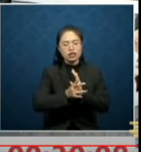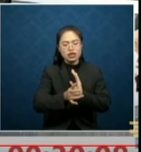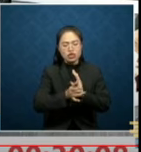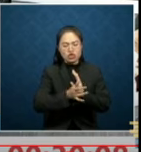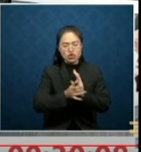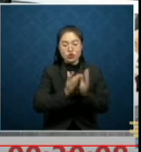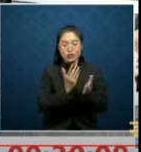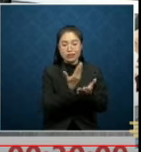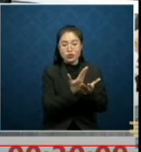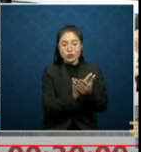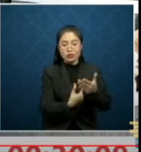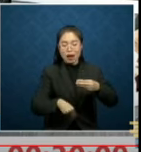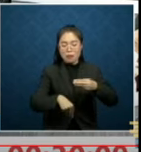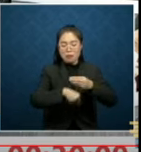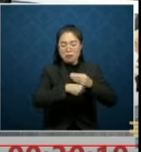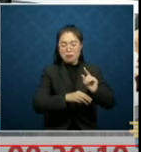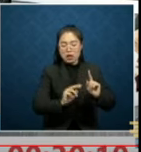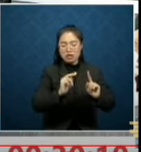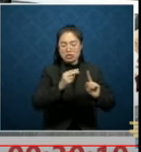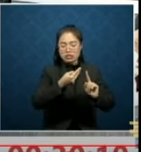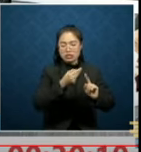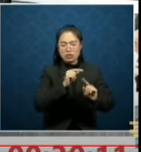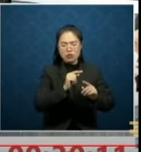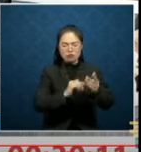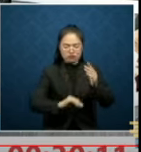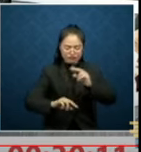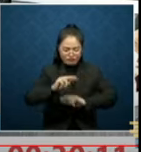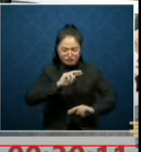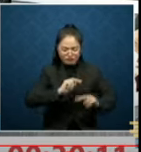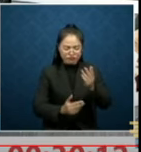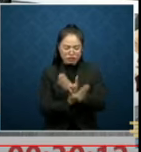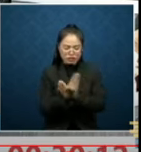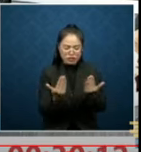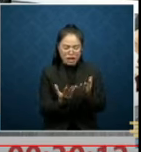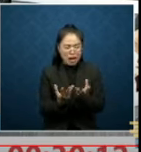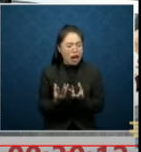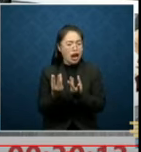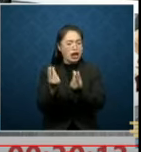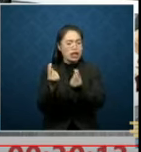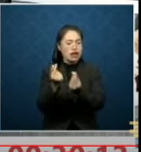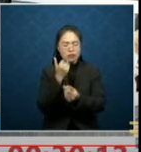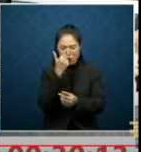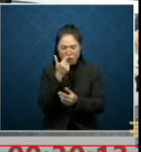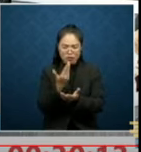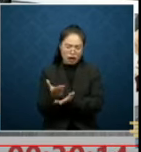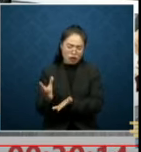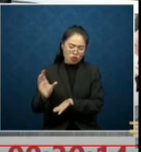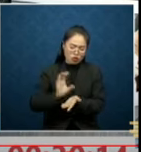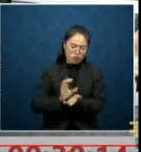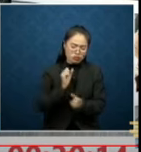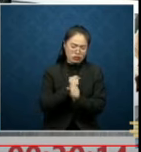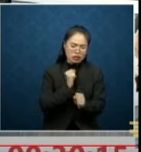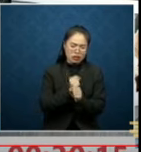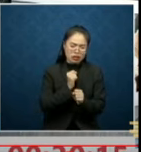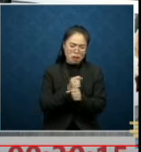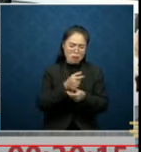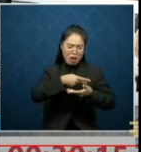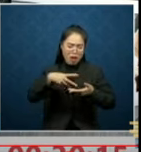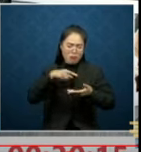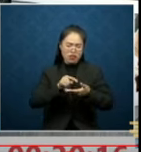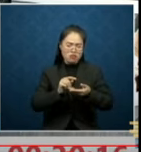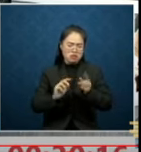เติมเงิน 10,000 บาทก็ควรพิจารณาให้รอบคอบนะครับเพราะงบประมาณที่ใช้พัฒนาที่ผมทราบมาเป็น10,000 ล้านใครจะได้ประโย